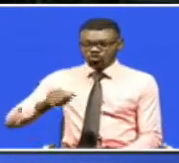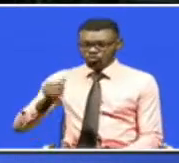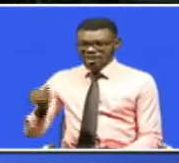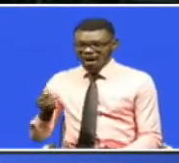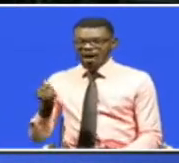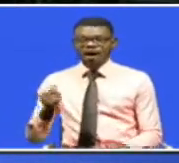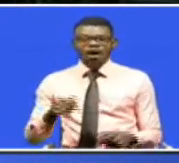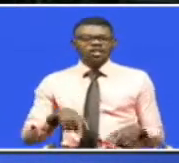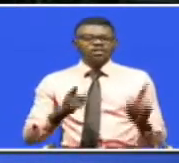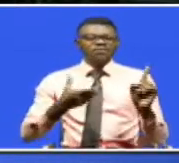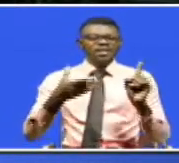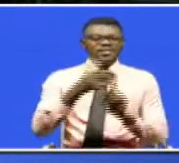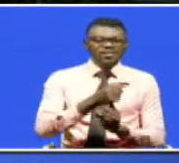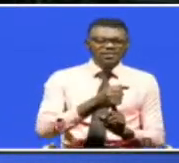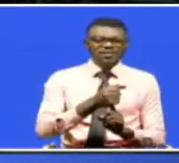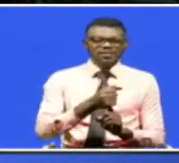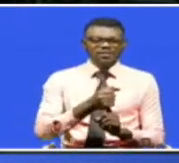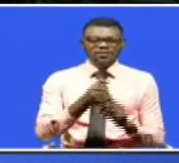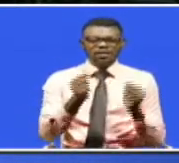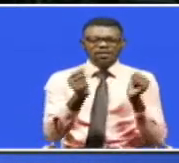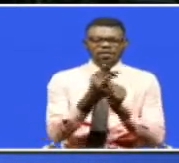na amepata kura